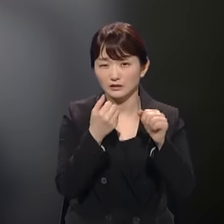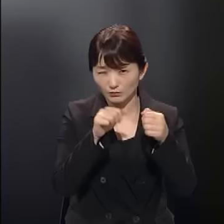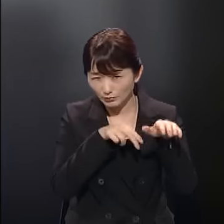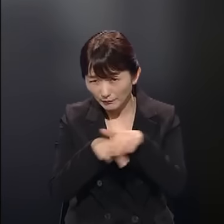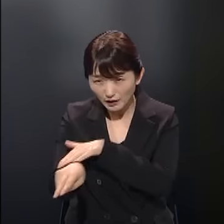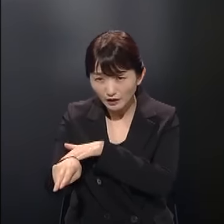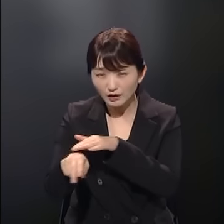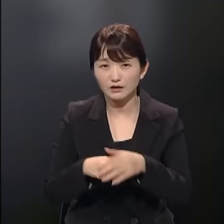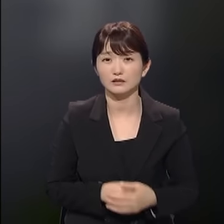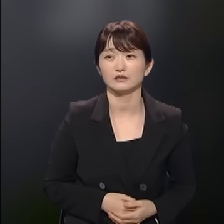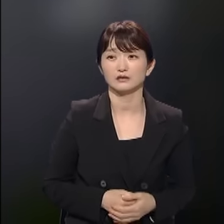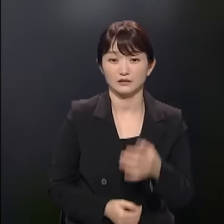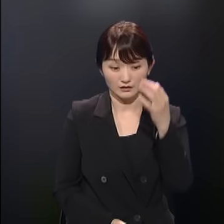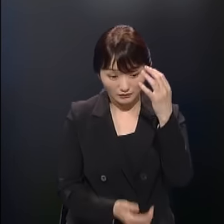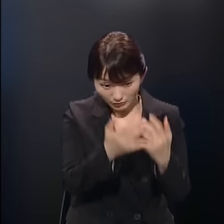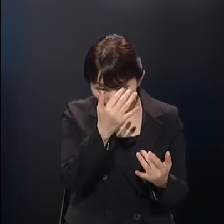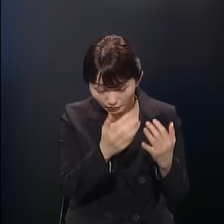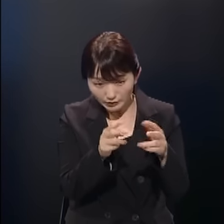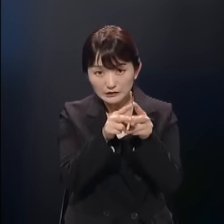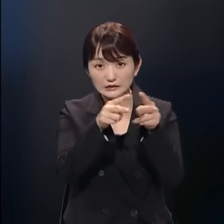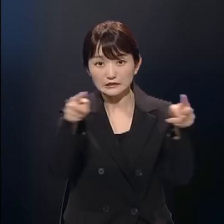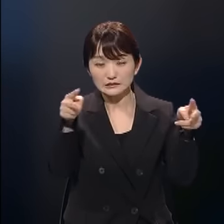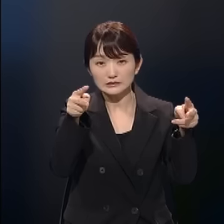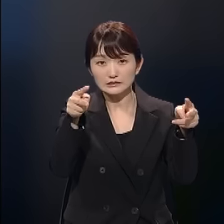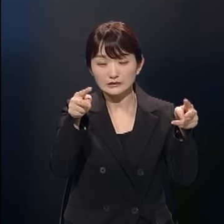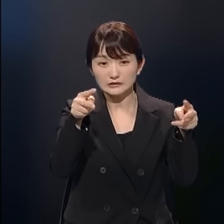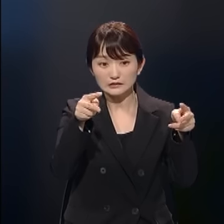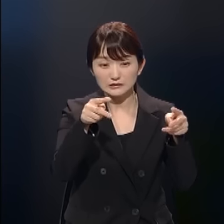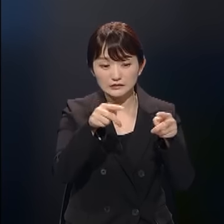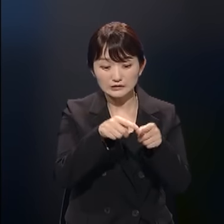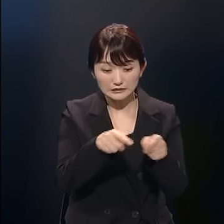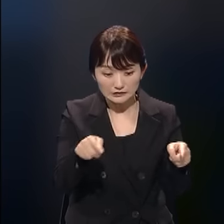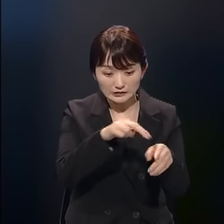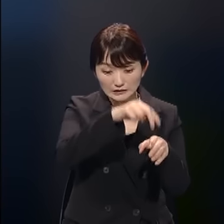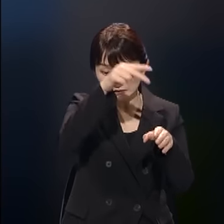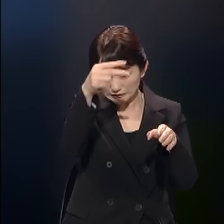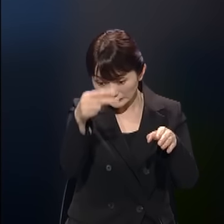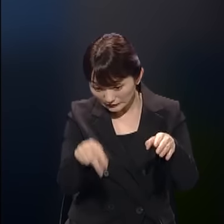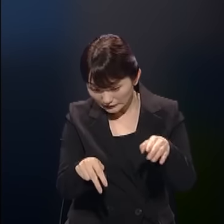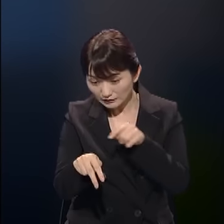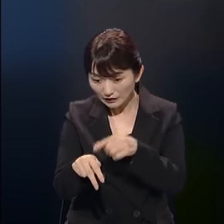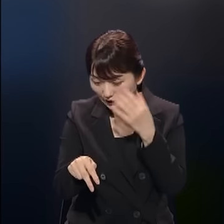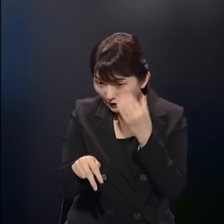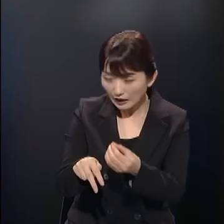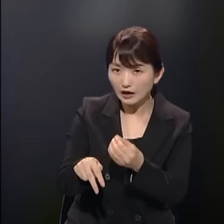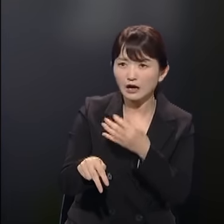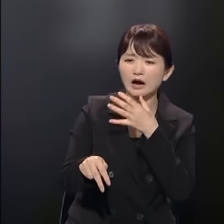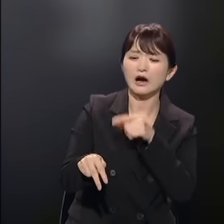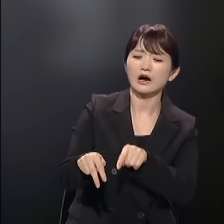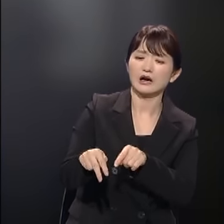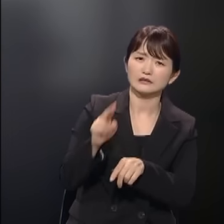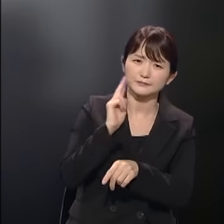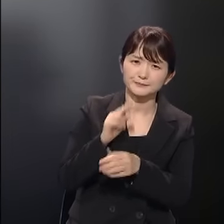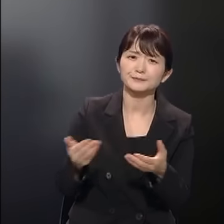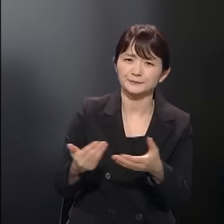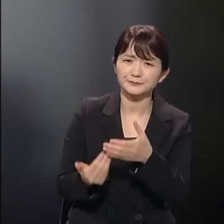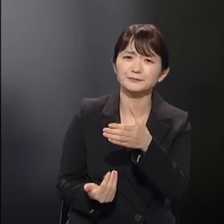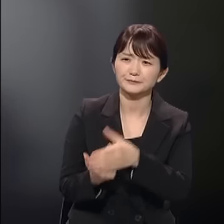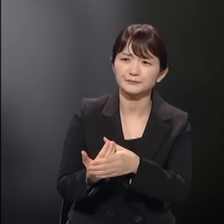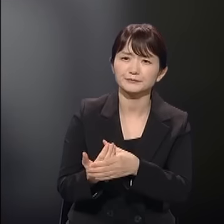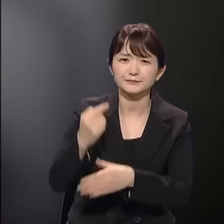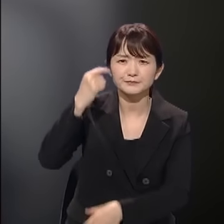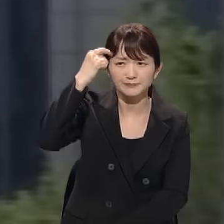하고 심지어 불이 나니까 2층에서 사람들이 1층 지붕으로 뛰어내렸다고 합니다. 그걸 보고 아 뭔가 심각한 일이 정말